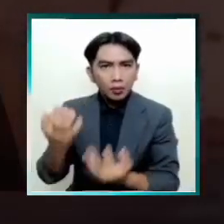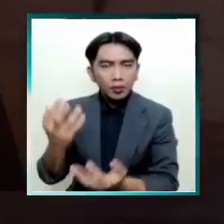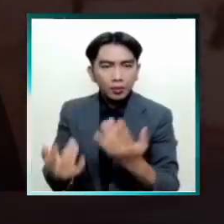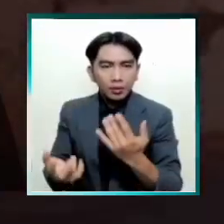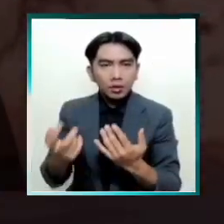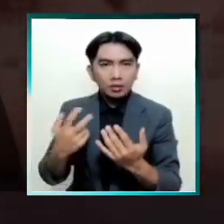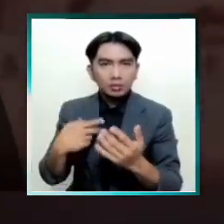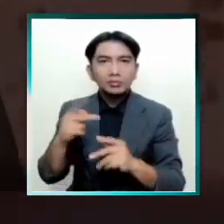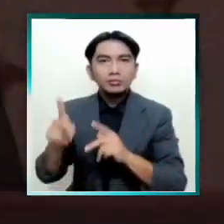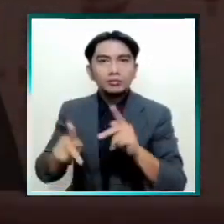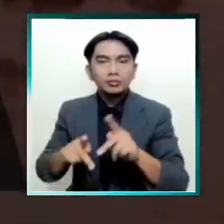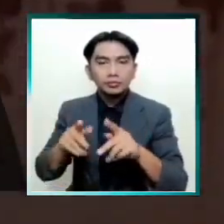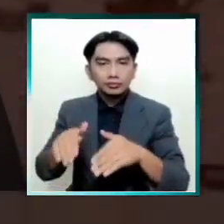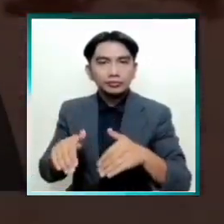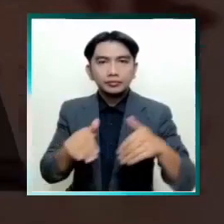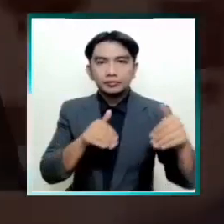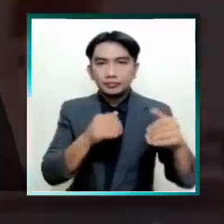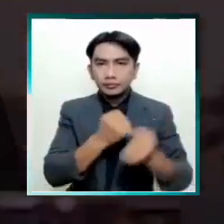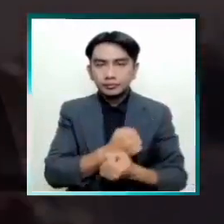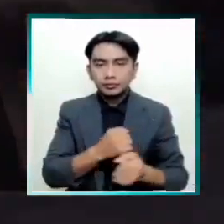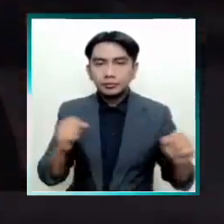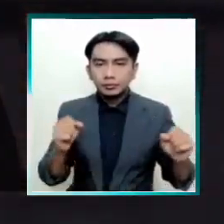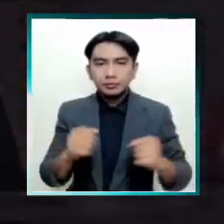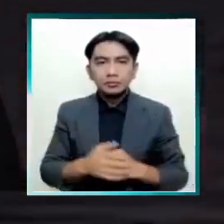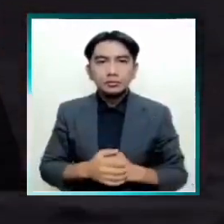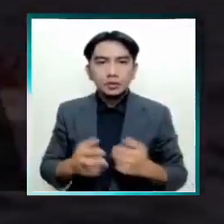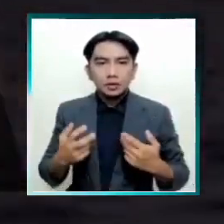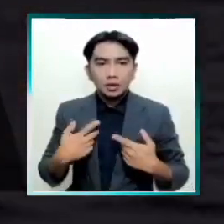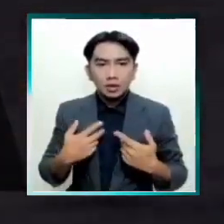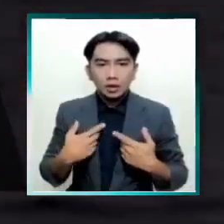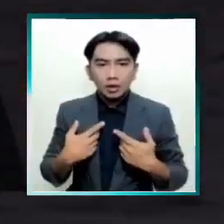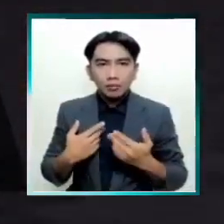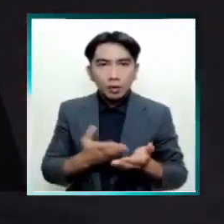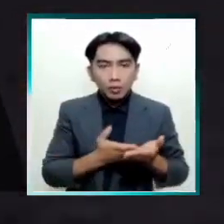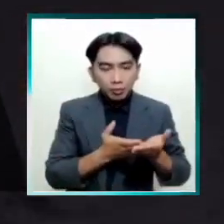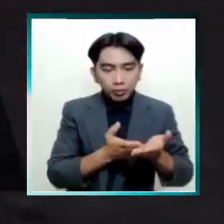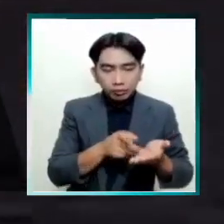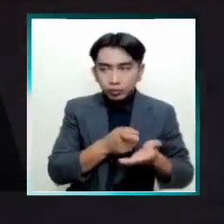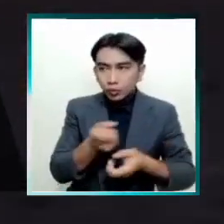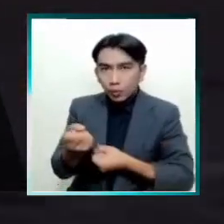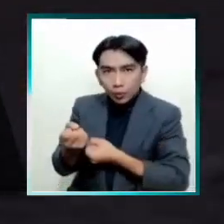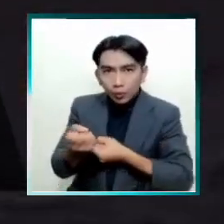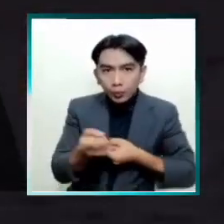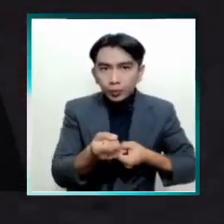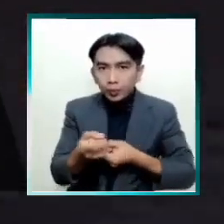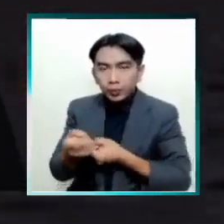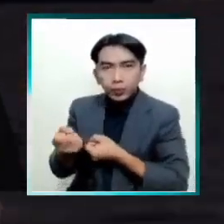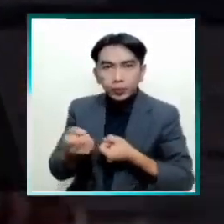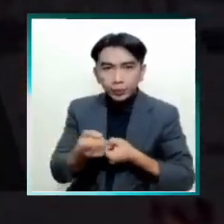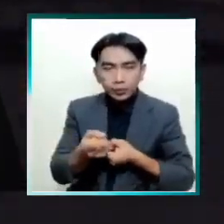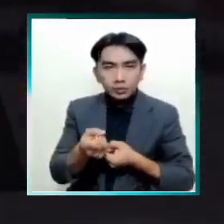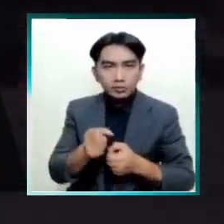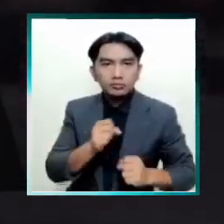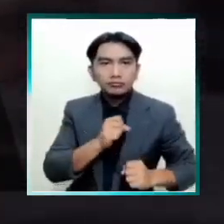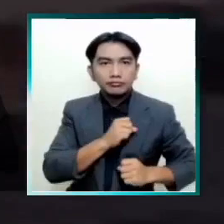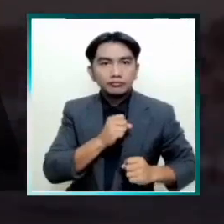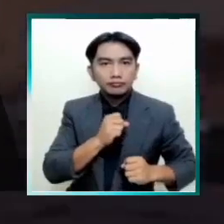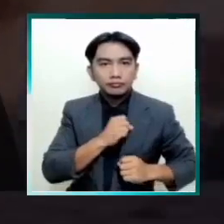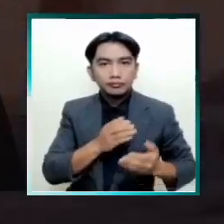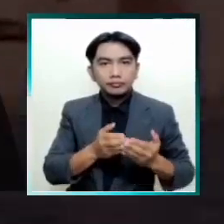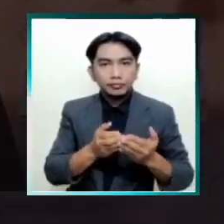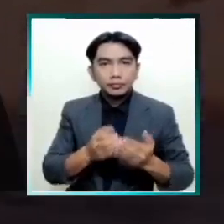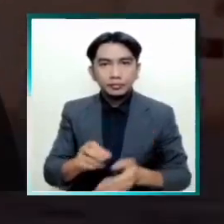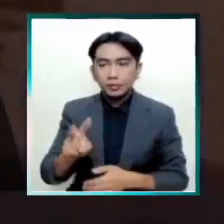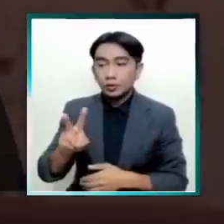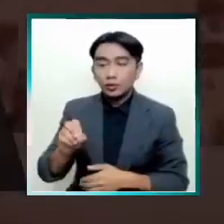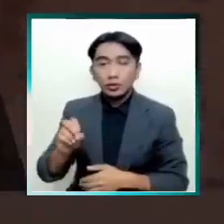scrap operations. Nag-deploy ng tugboat na may firefighting capabilities ang Philippine Coast Guard. 2021 ang sumadsad doon